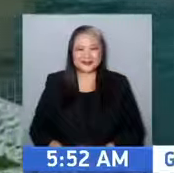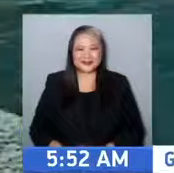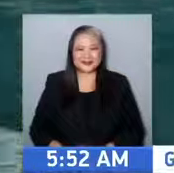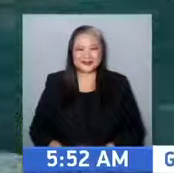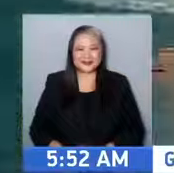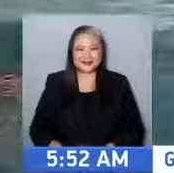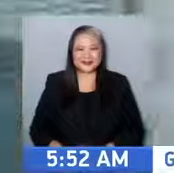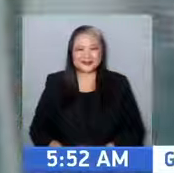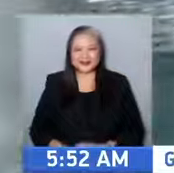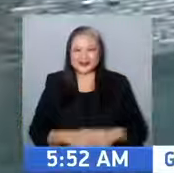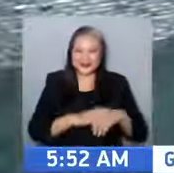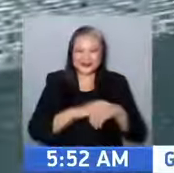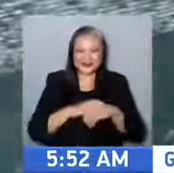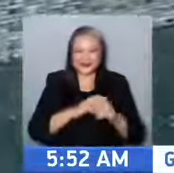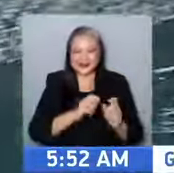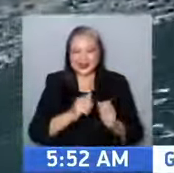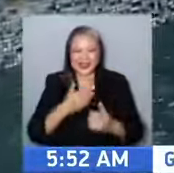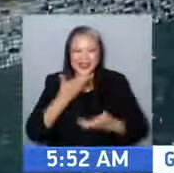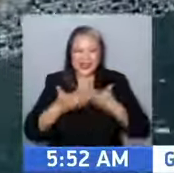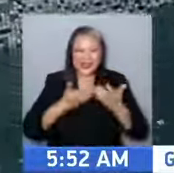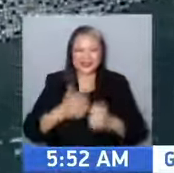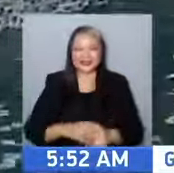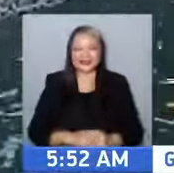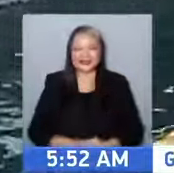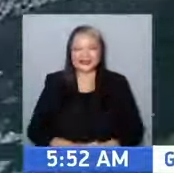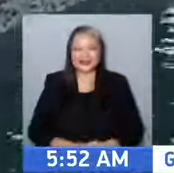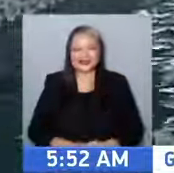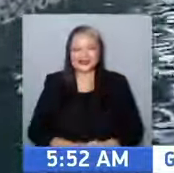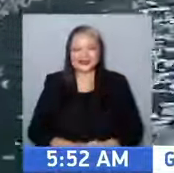ko! Ready na ba ako? Okay, na lang muna!